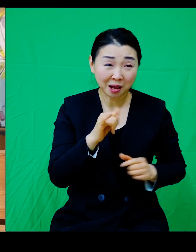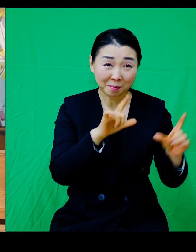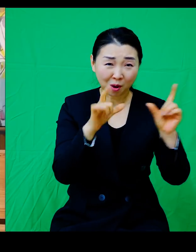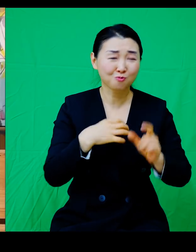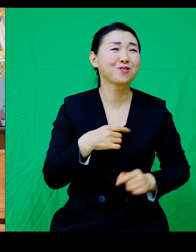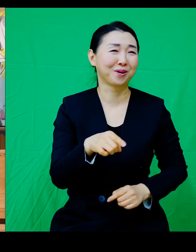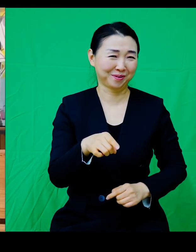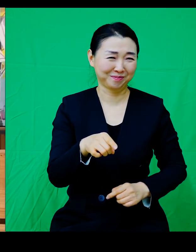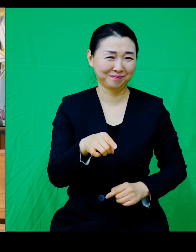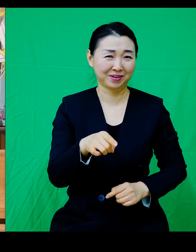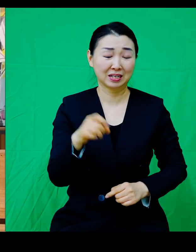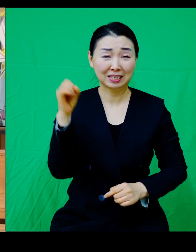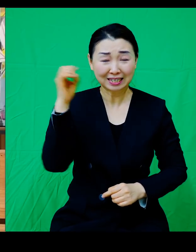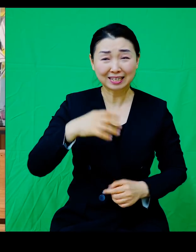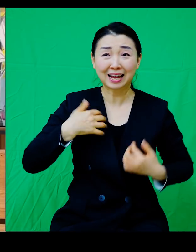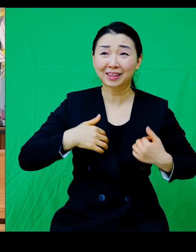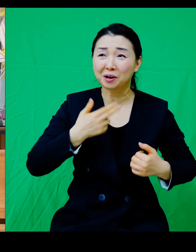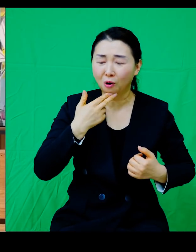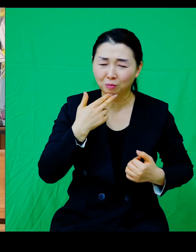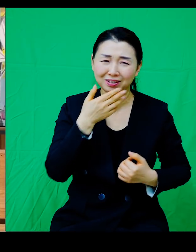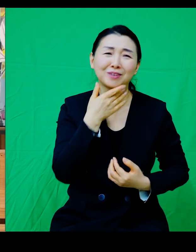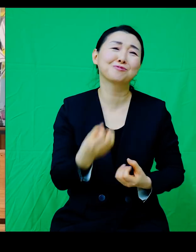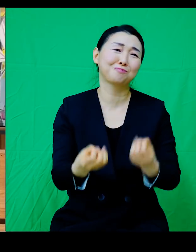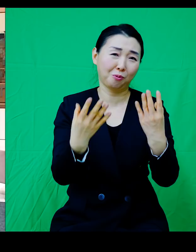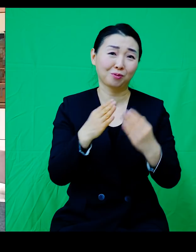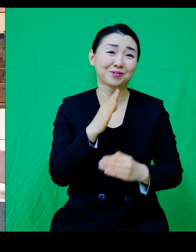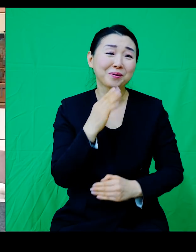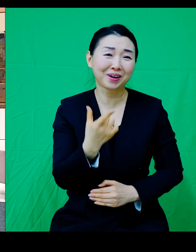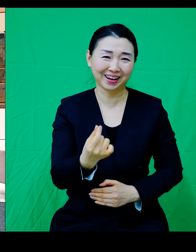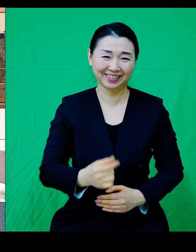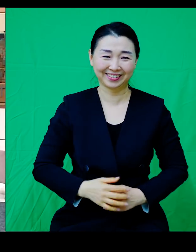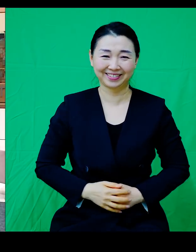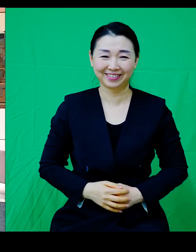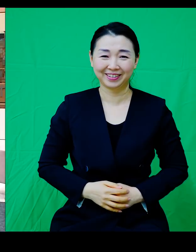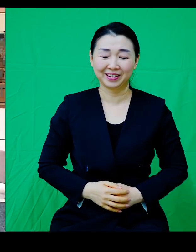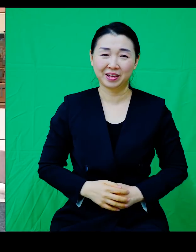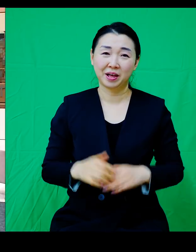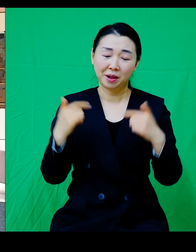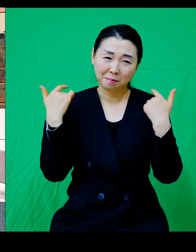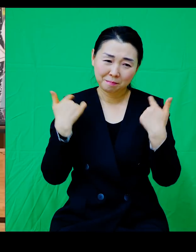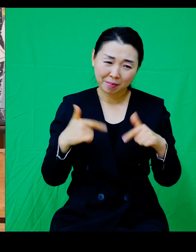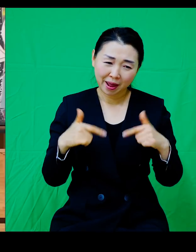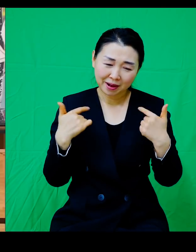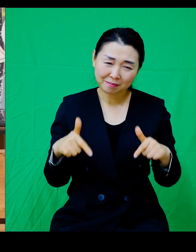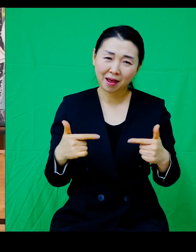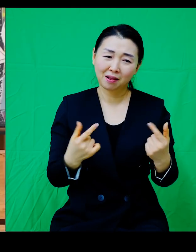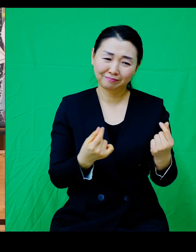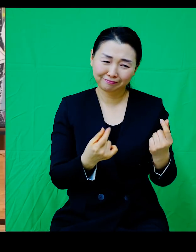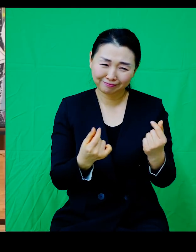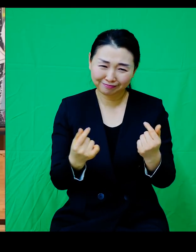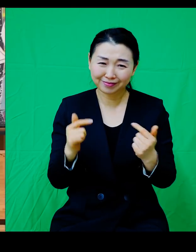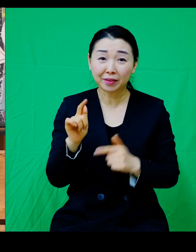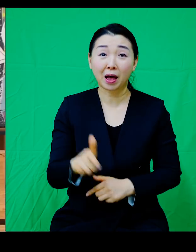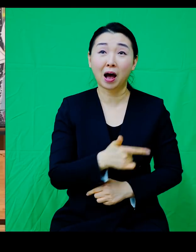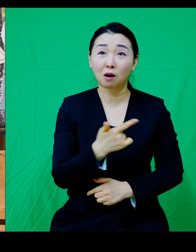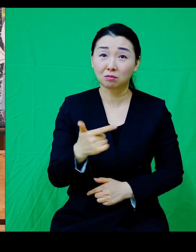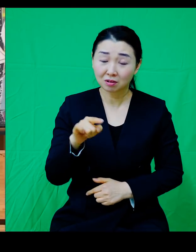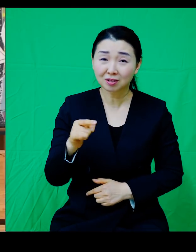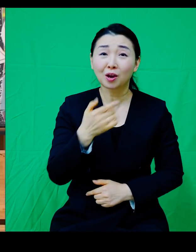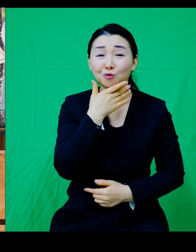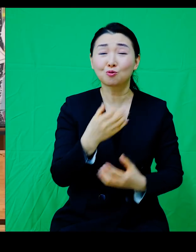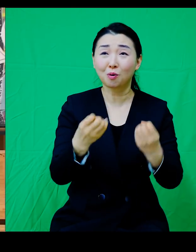있는 삶이 위험한 겁니다. 아무런 낙이 없는 게 축복이에요. 정말요. 그냥 매일매일 비슷한 하루. 그럼요. 네. 평탄한 게 그게 엄청난